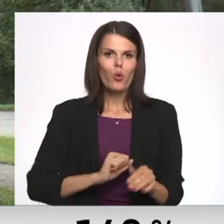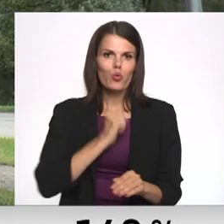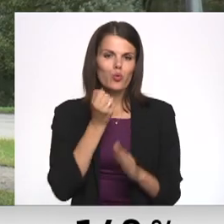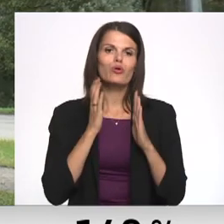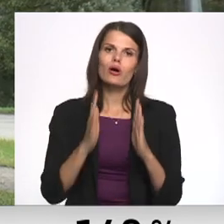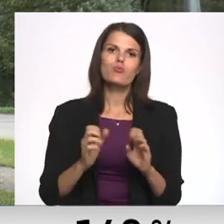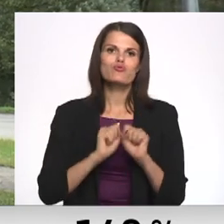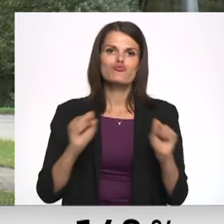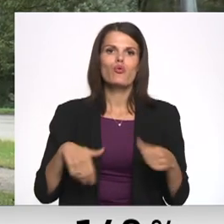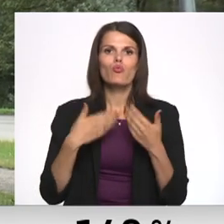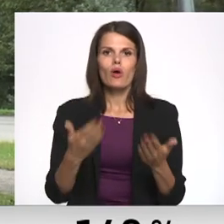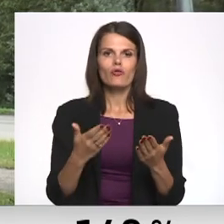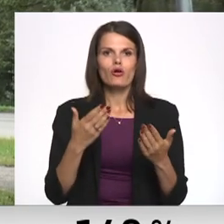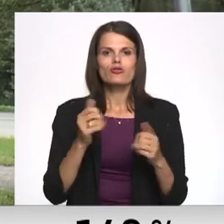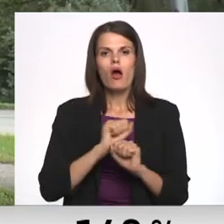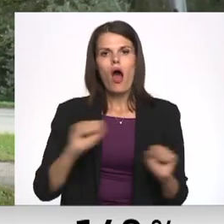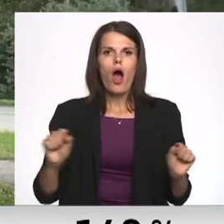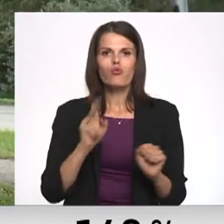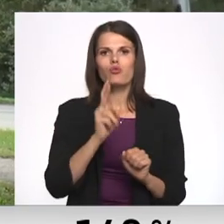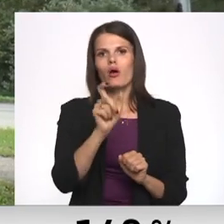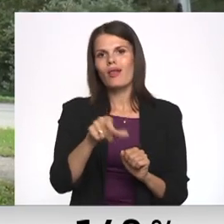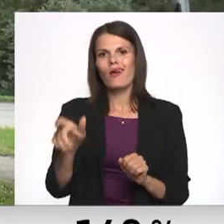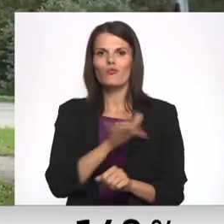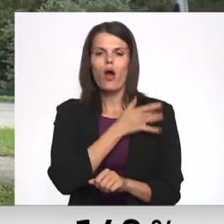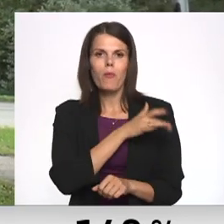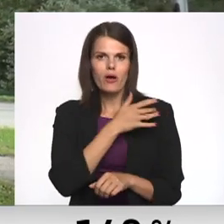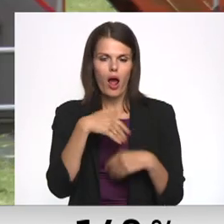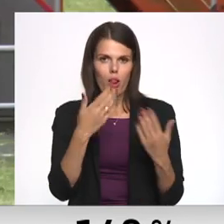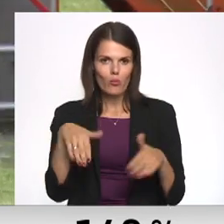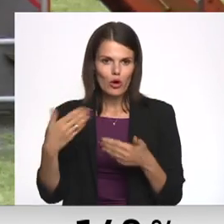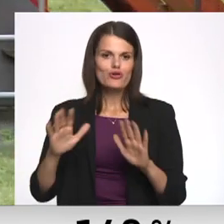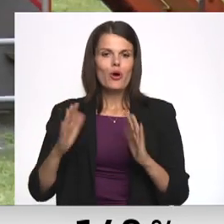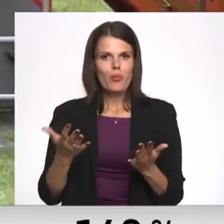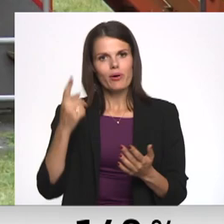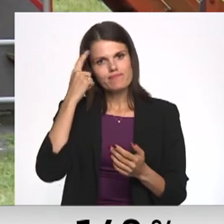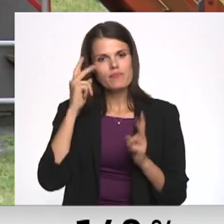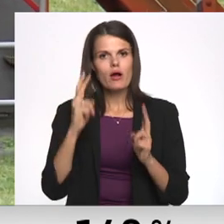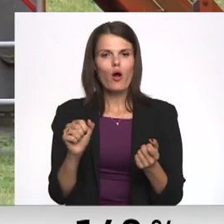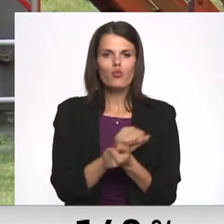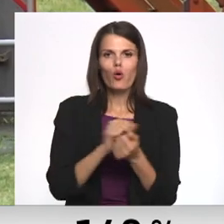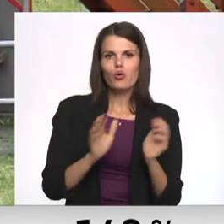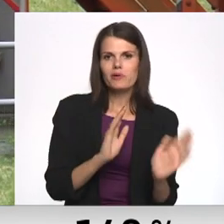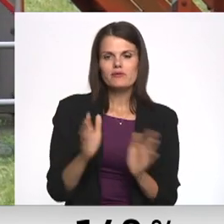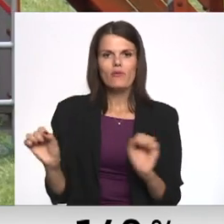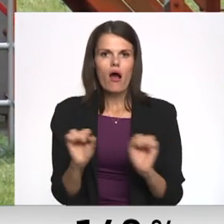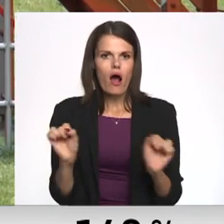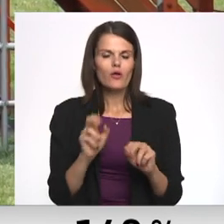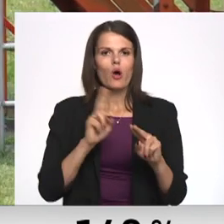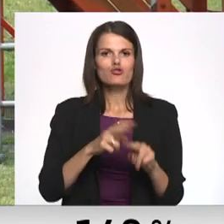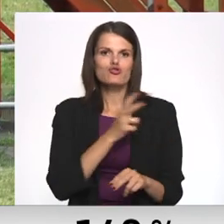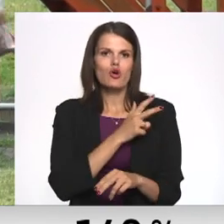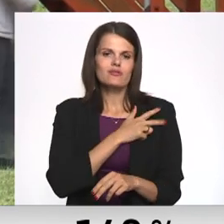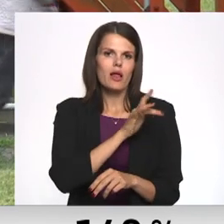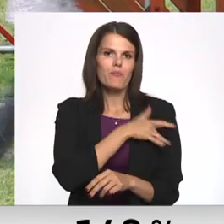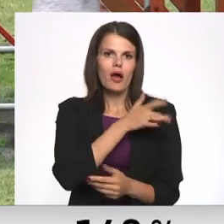būšot nodrošināt raitu iedzīvotāju apkalpošanu, bet esot domāts par dokumentu plūsmas savlaicīgu gas sagatavošanu un sociālā